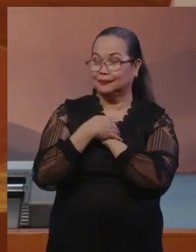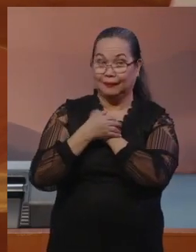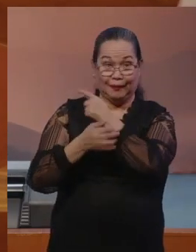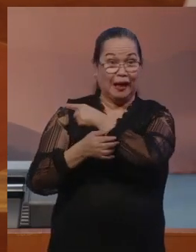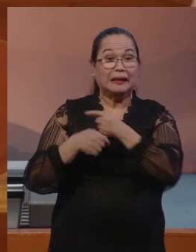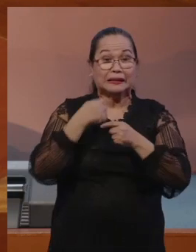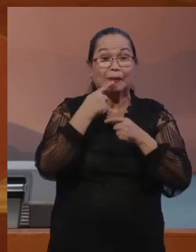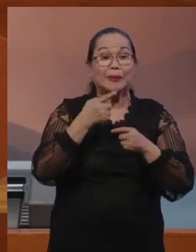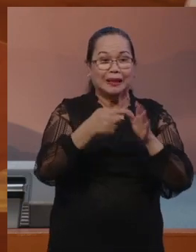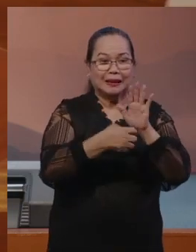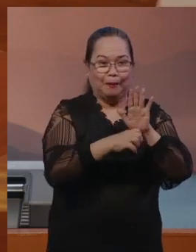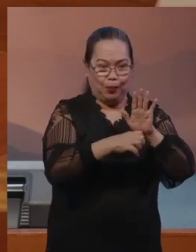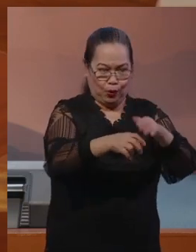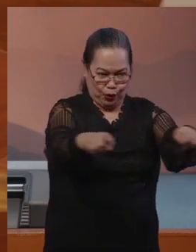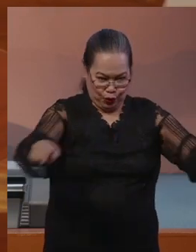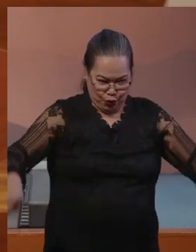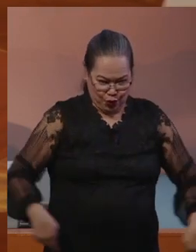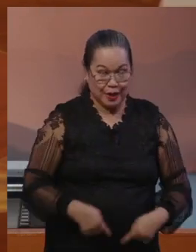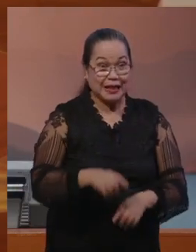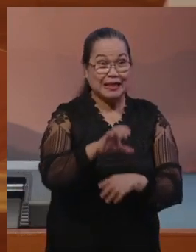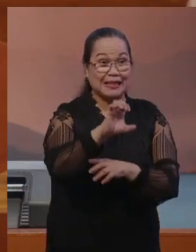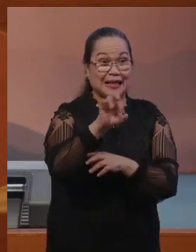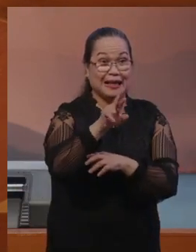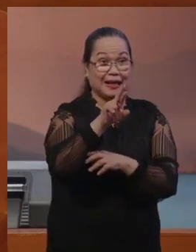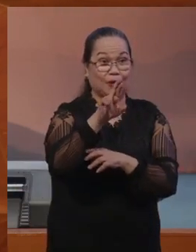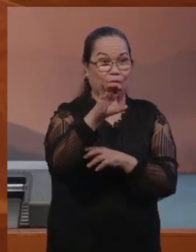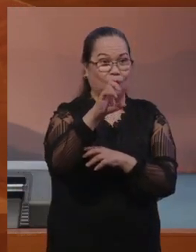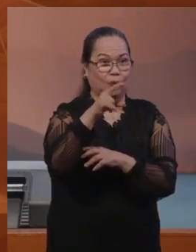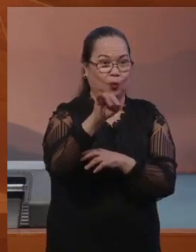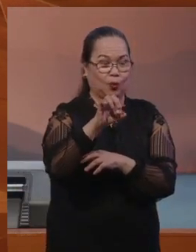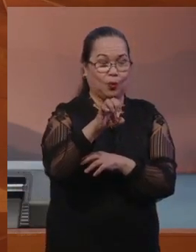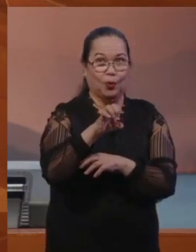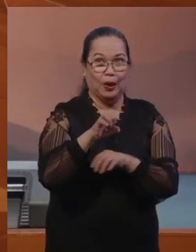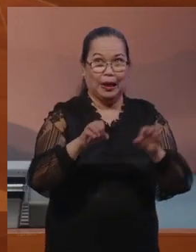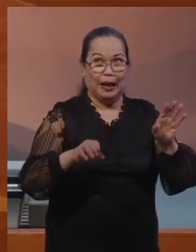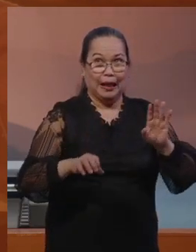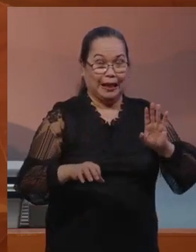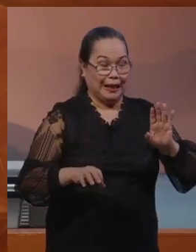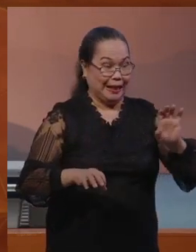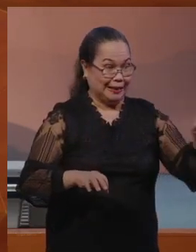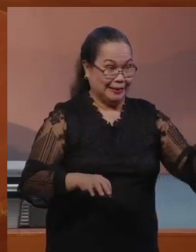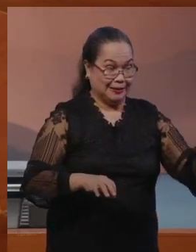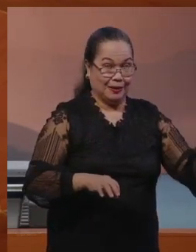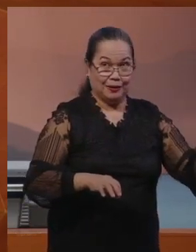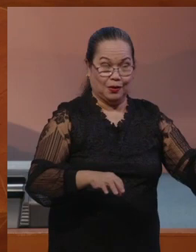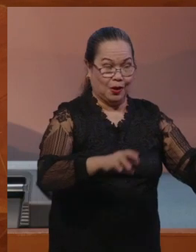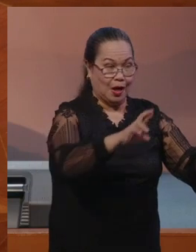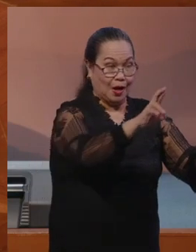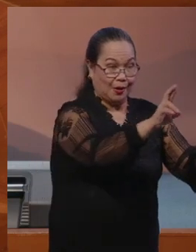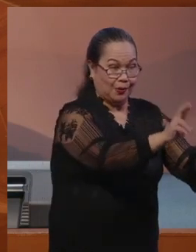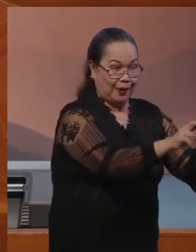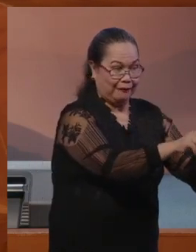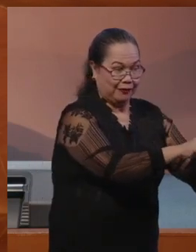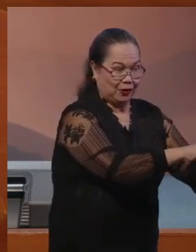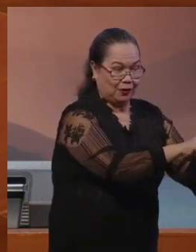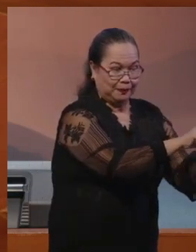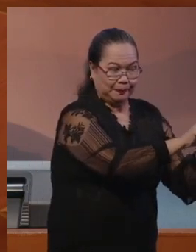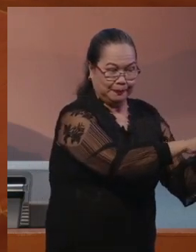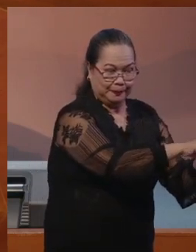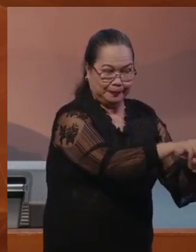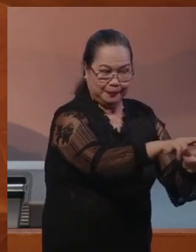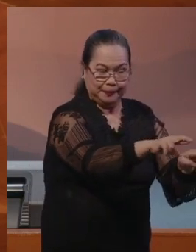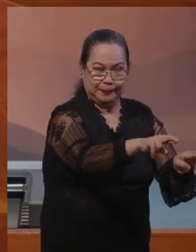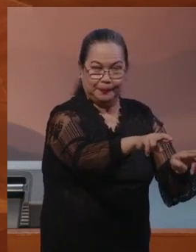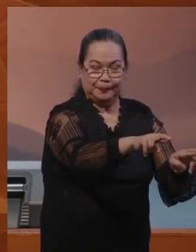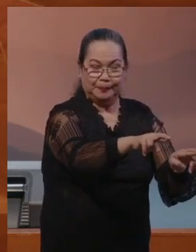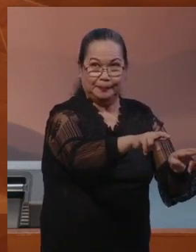Jericho. No? Nandito po sa eastern side, ang River Jordan. Ang